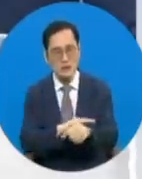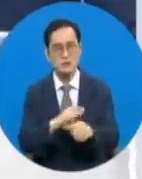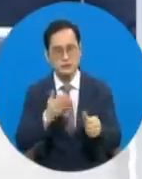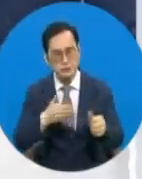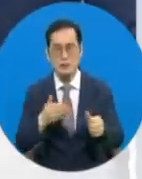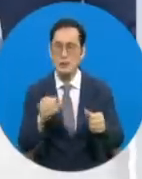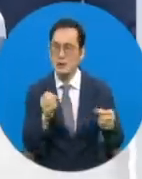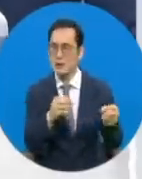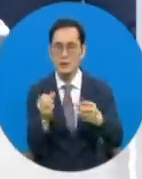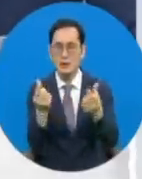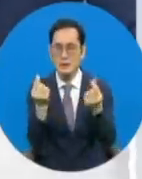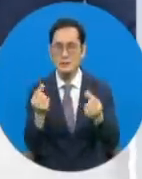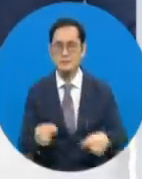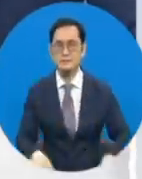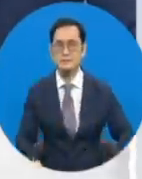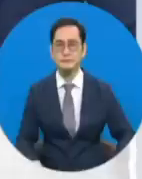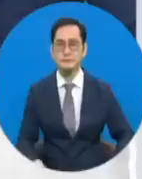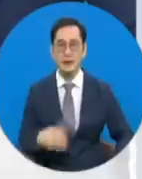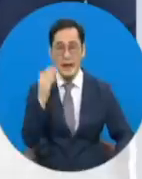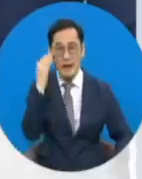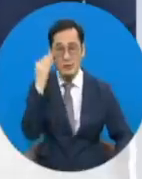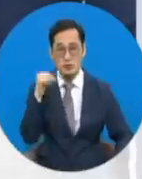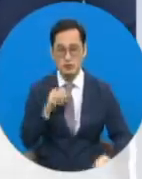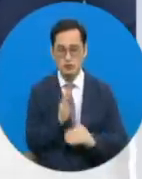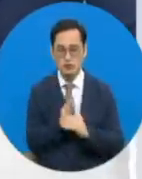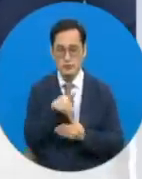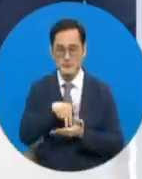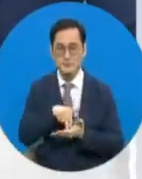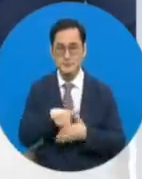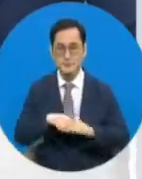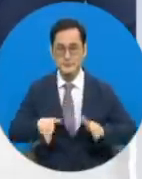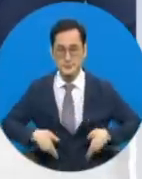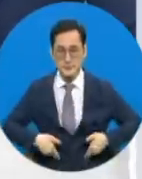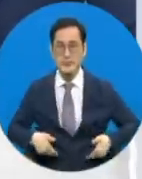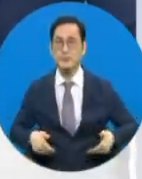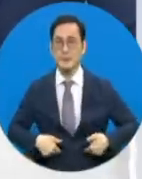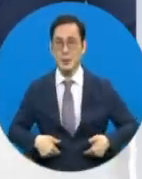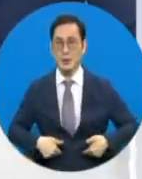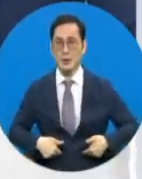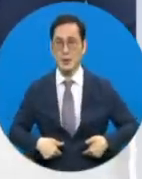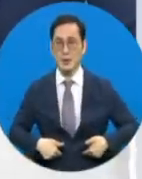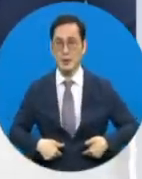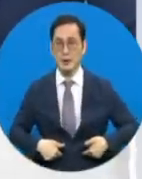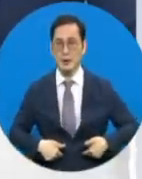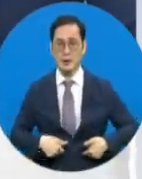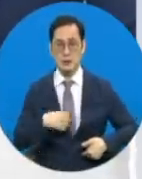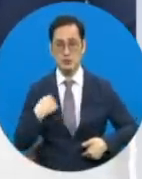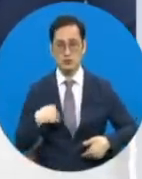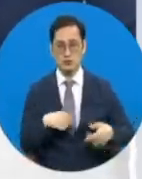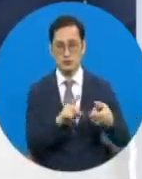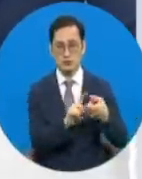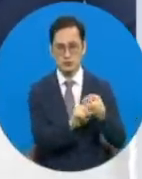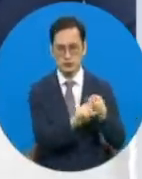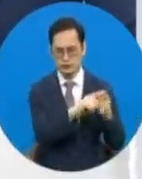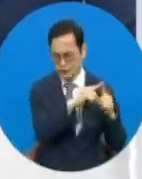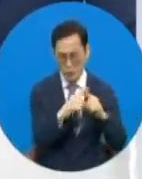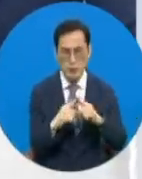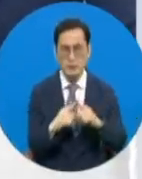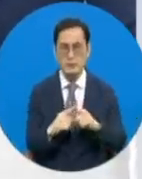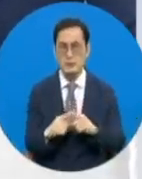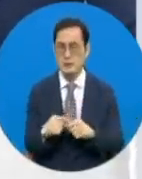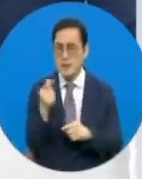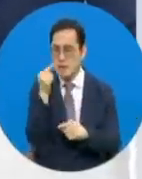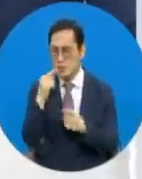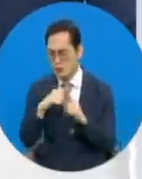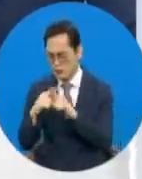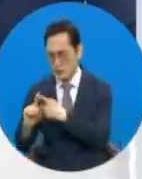사실 대한민국은 지리학적 특성상 중립 외교가 필수적이라고 할 수 있습니다. 어디 뭐 중국 편을 무작정 든다거나 일본